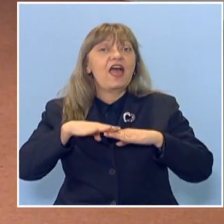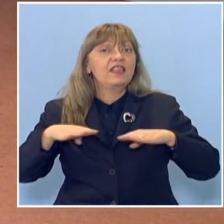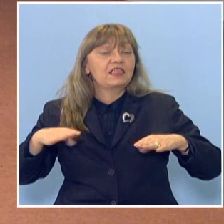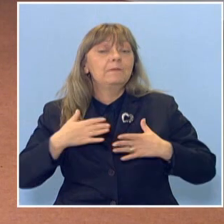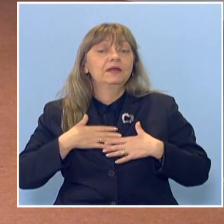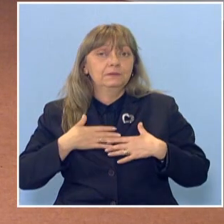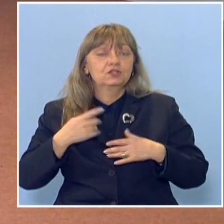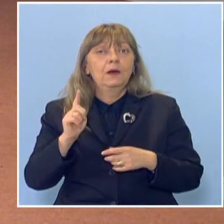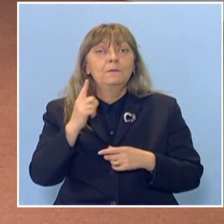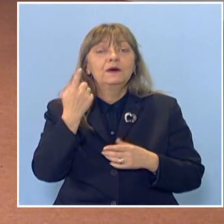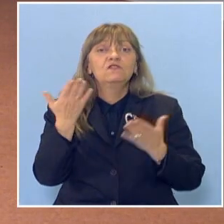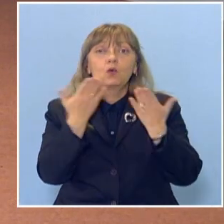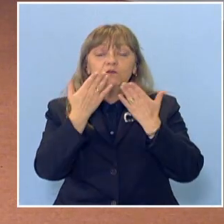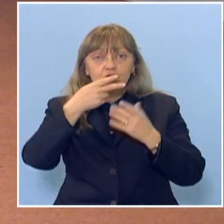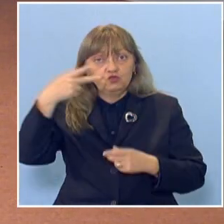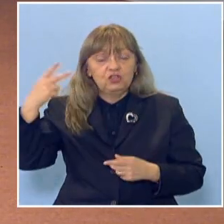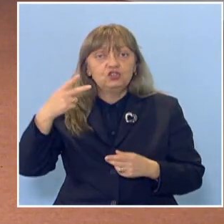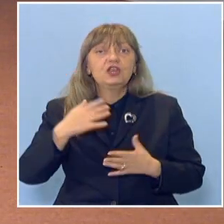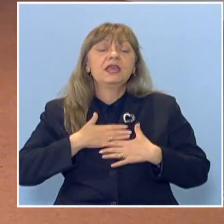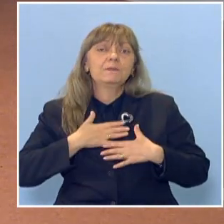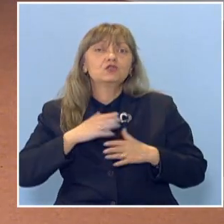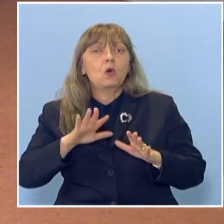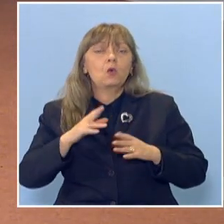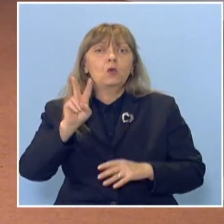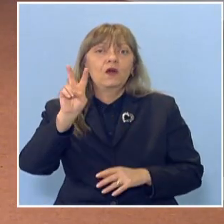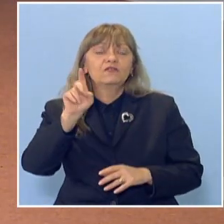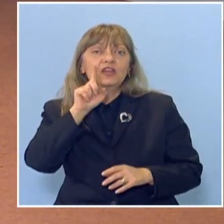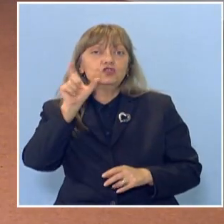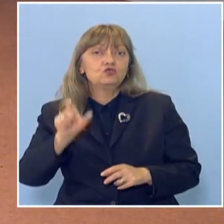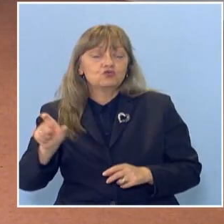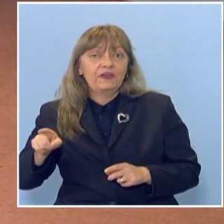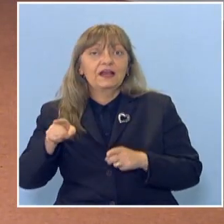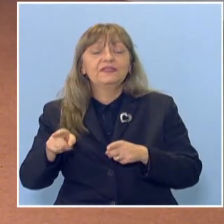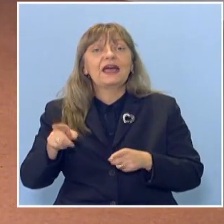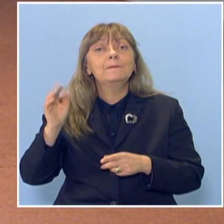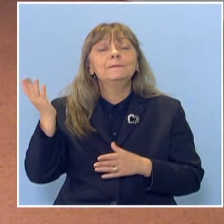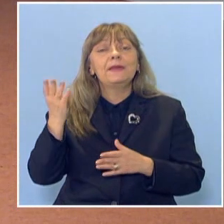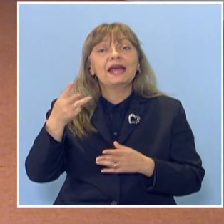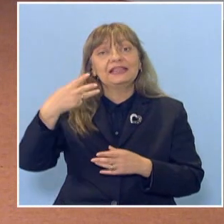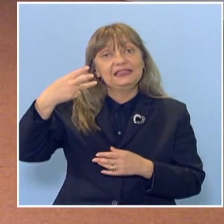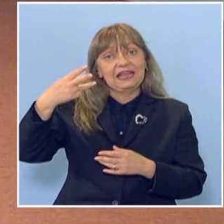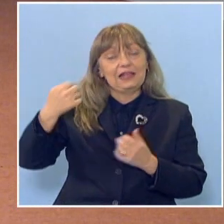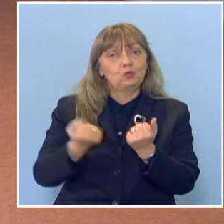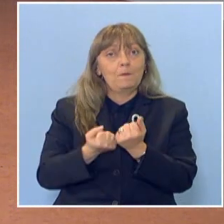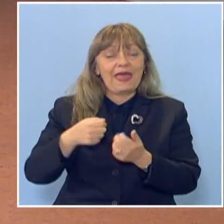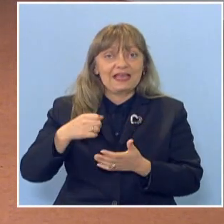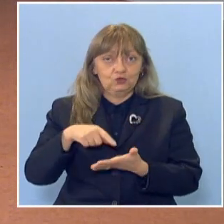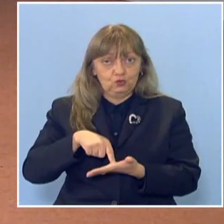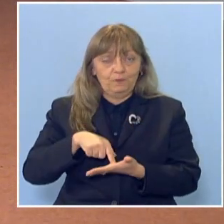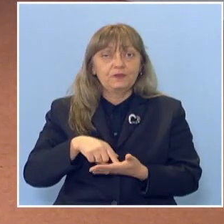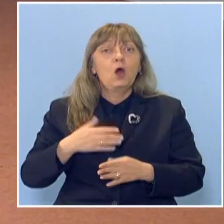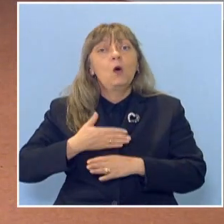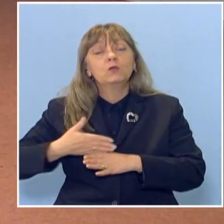училище, където бяхме около 20 човека. Там се класирах трета и продължих на градския